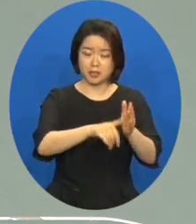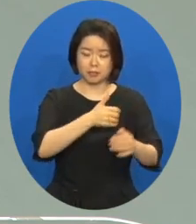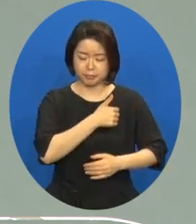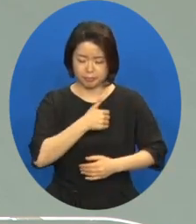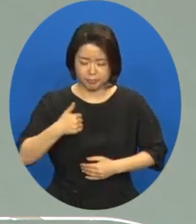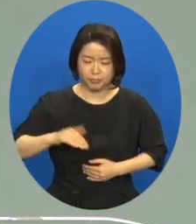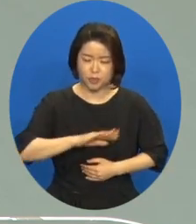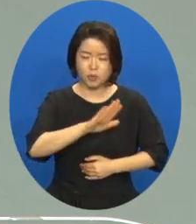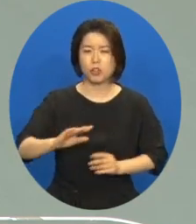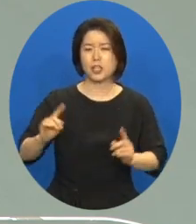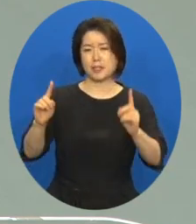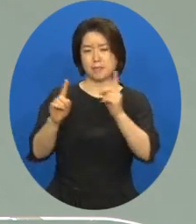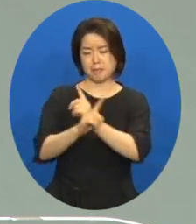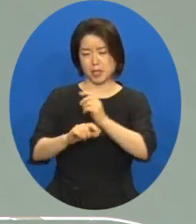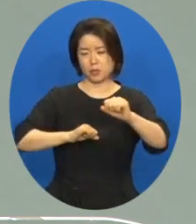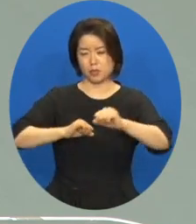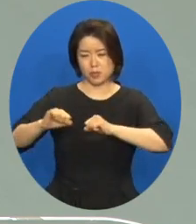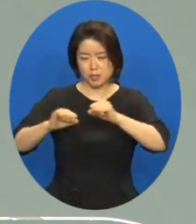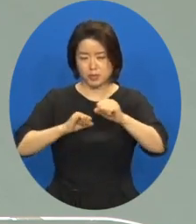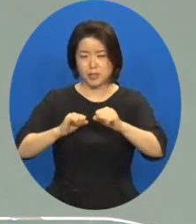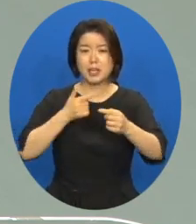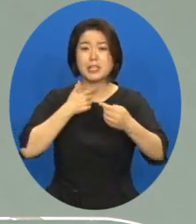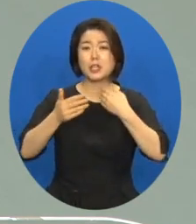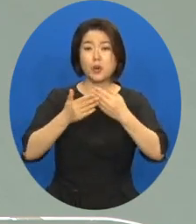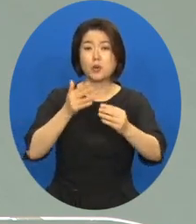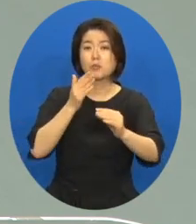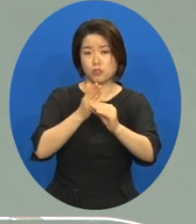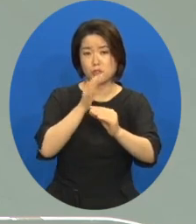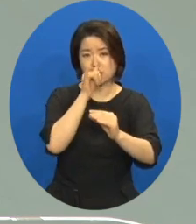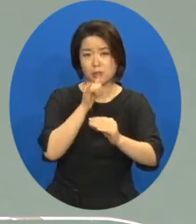우리가 바꿀 역사를 경험하게 돼요.